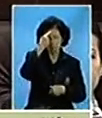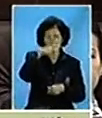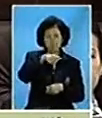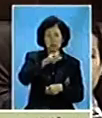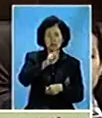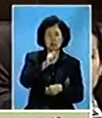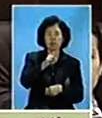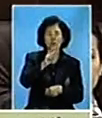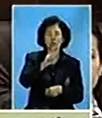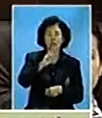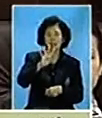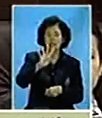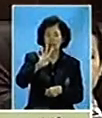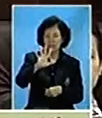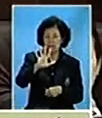2542มีทั้ง